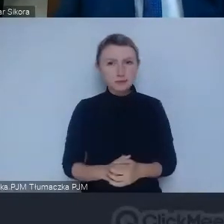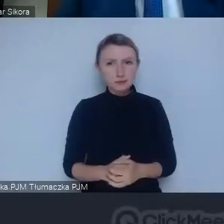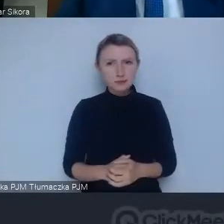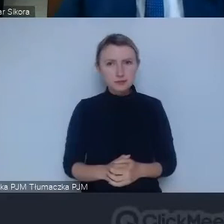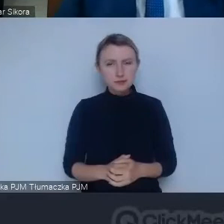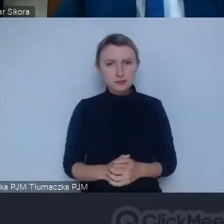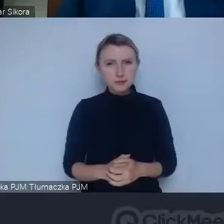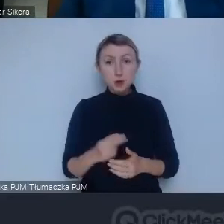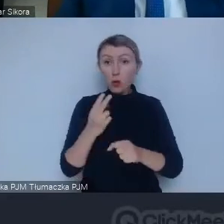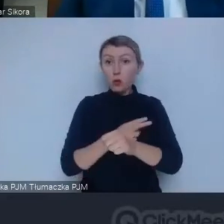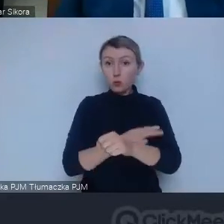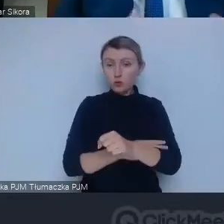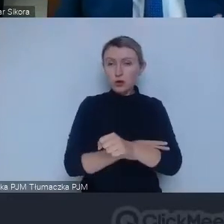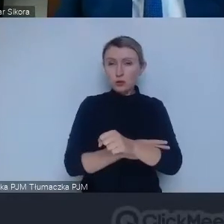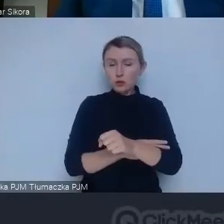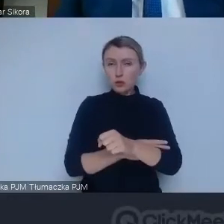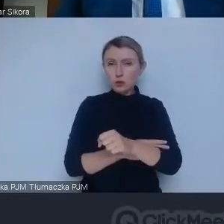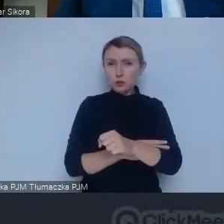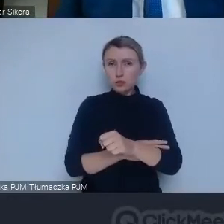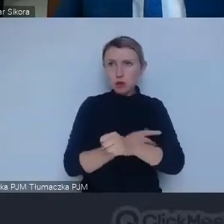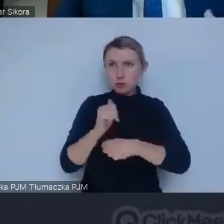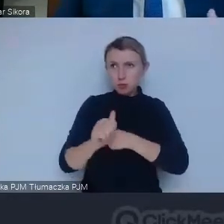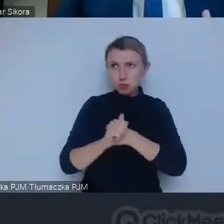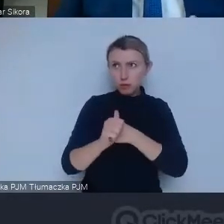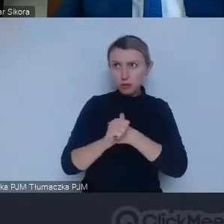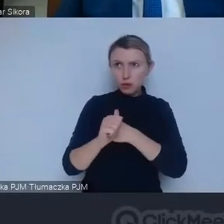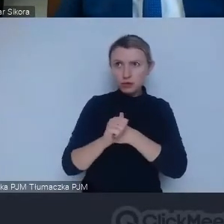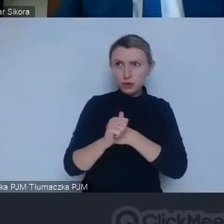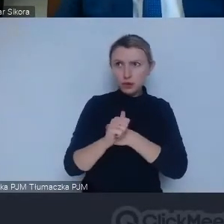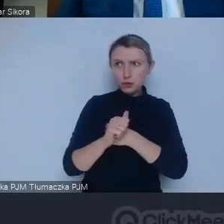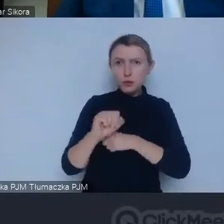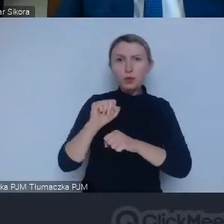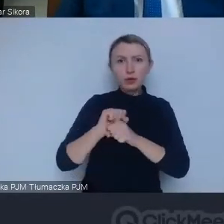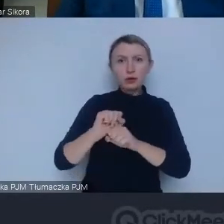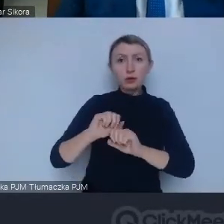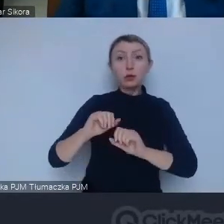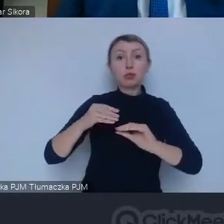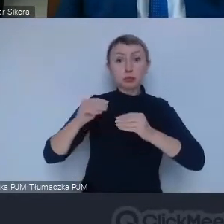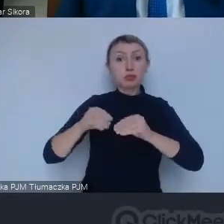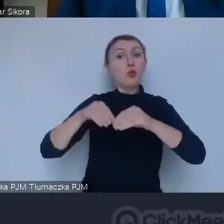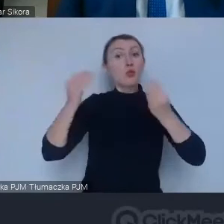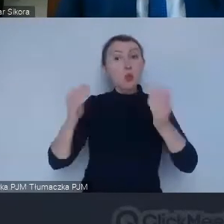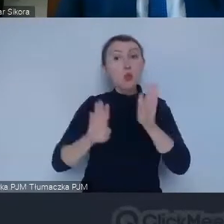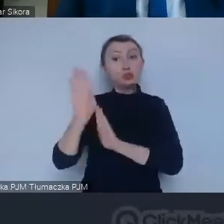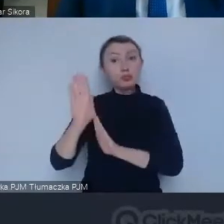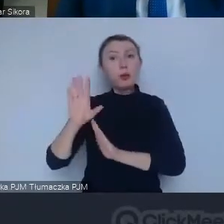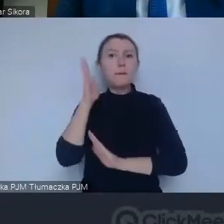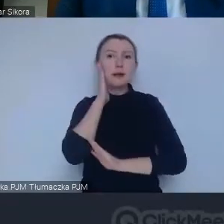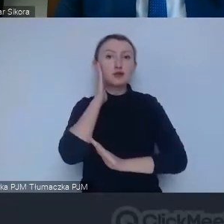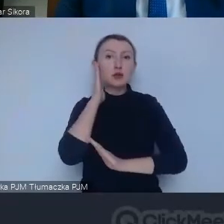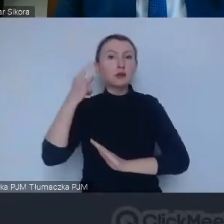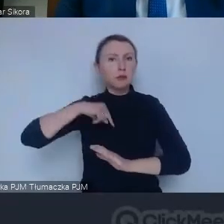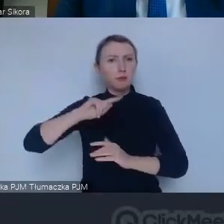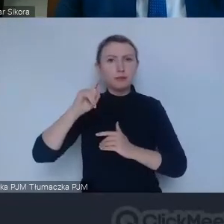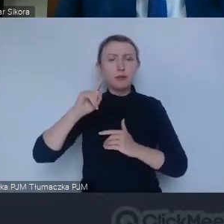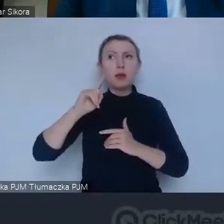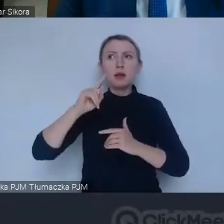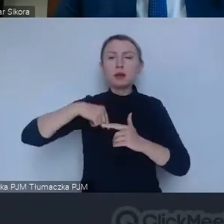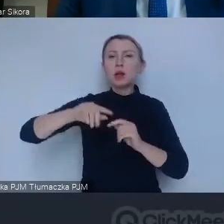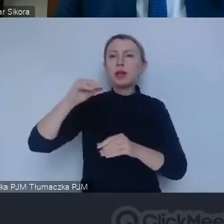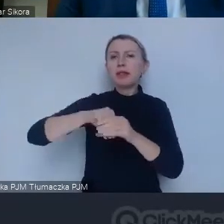samego urzędu wyzwolił, że jest ten boom mieszkaniowy. Jeśli my w tej chwili